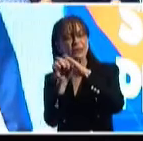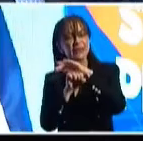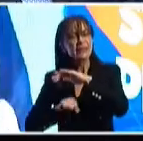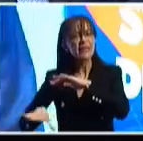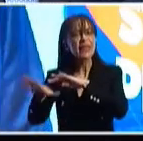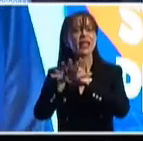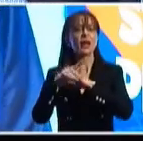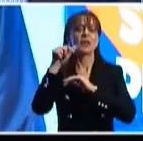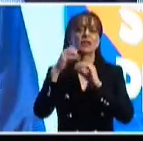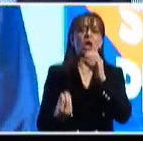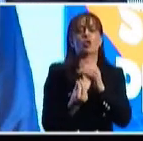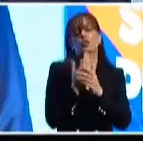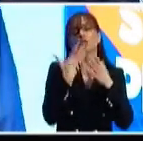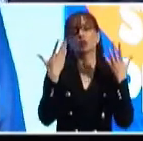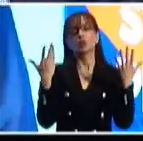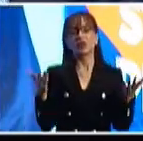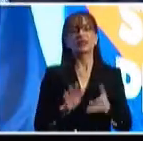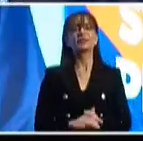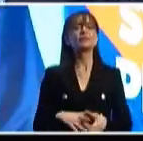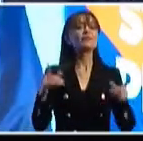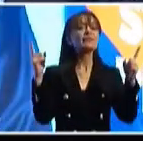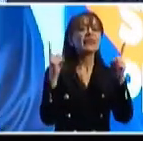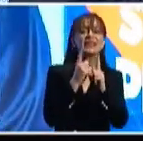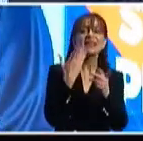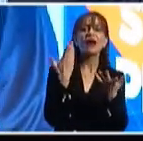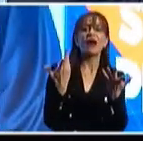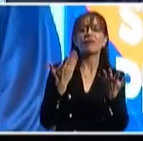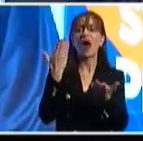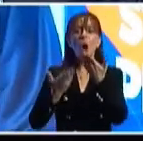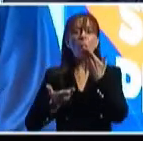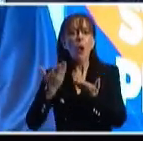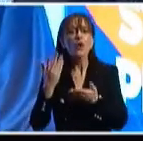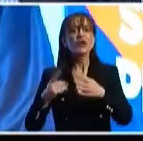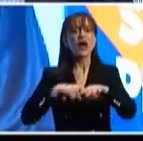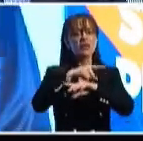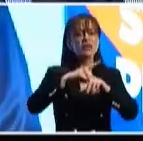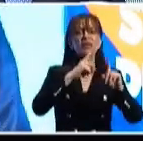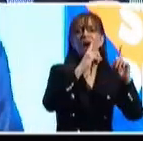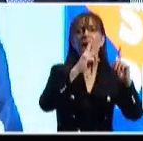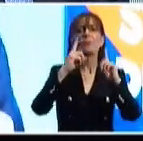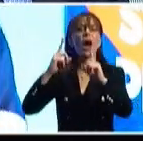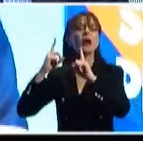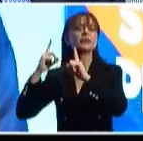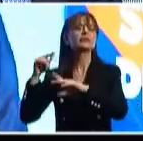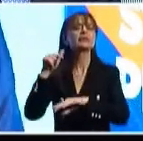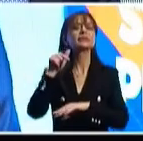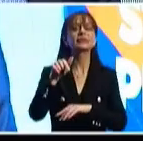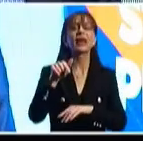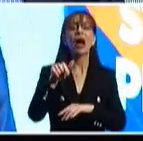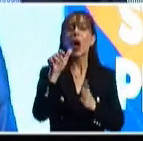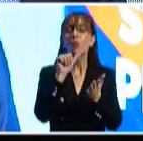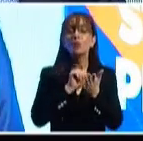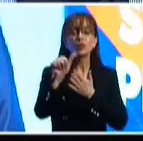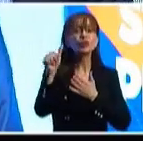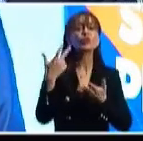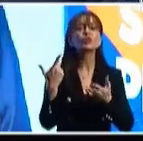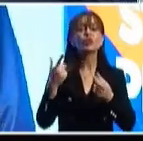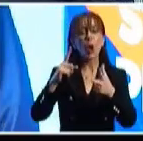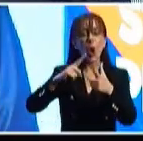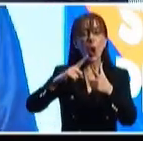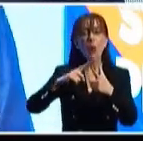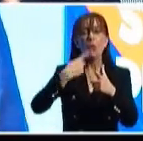göre kurgulayacağız. Kısa ve orta vadede projeksiyonlarımızda ihtiyaç duyulacak tüm projelerimizin